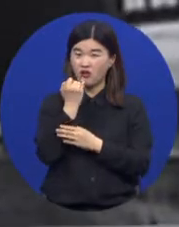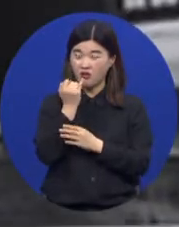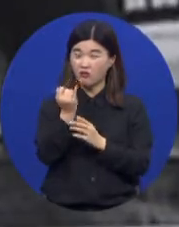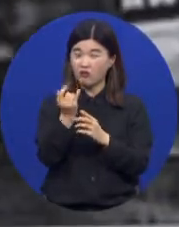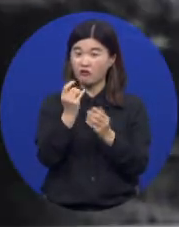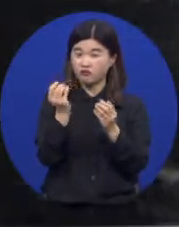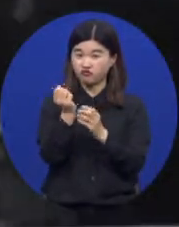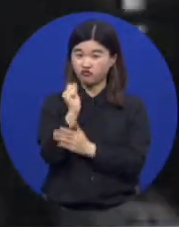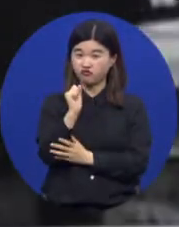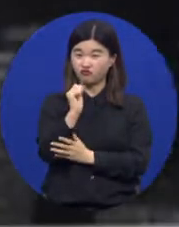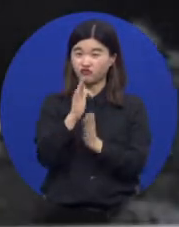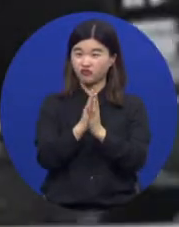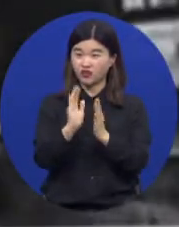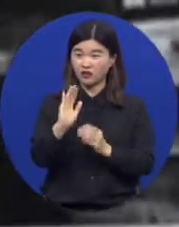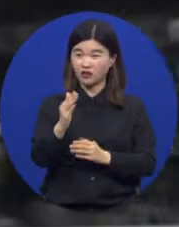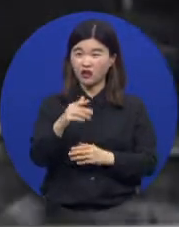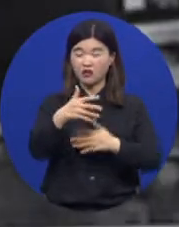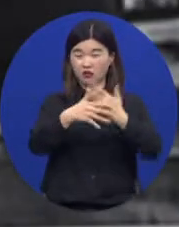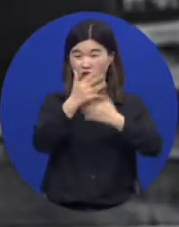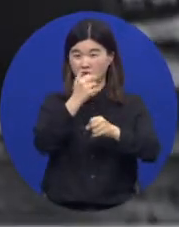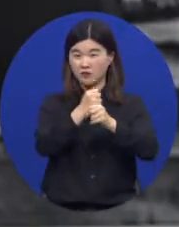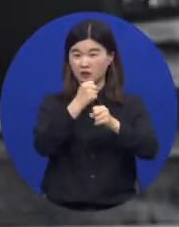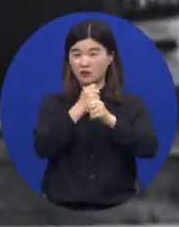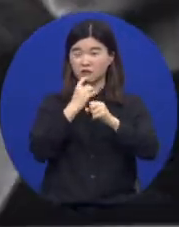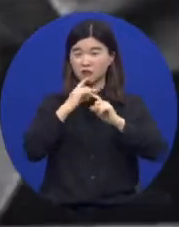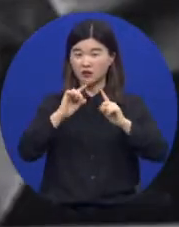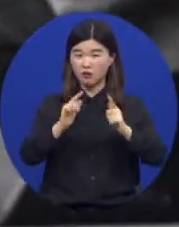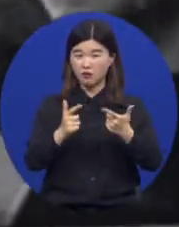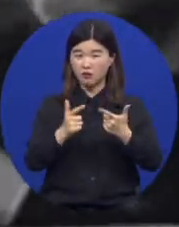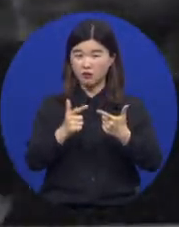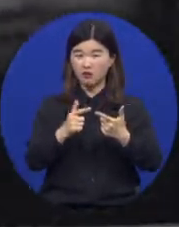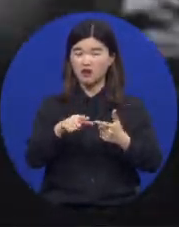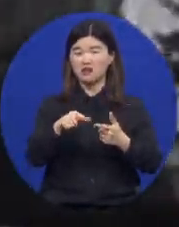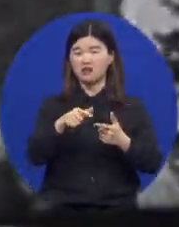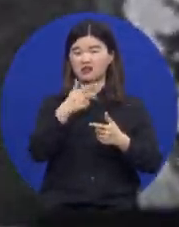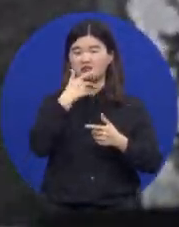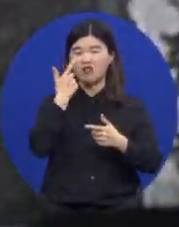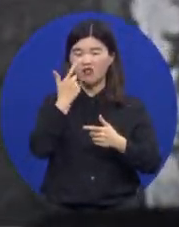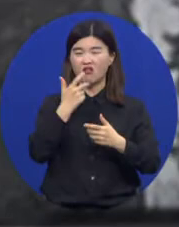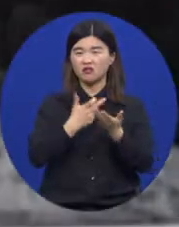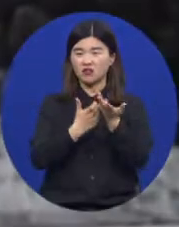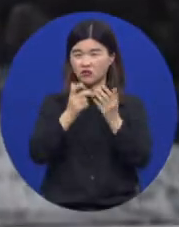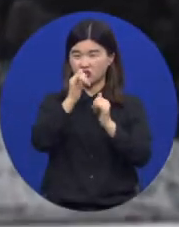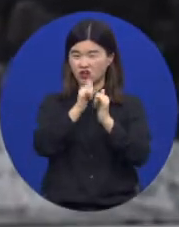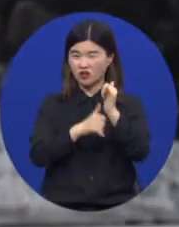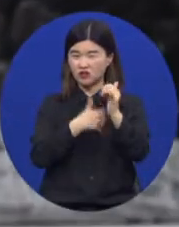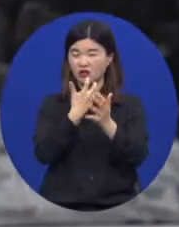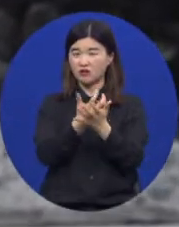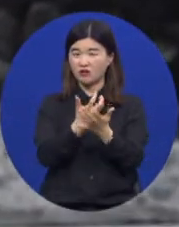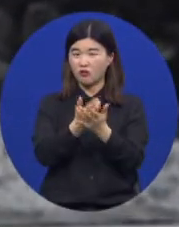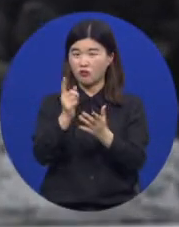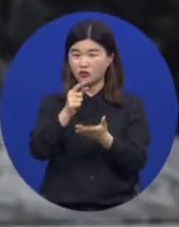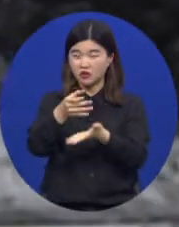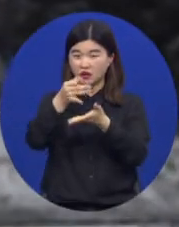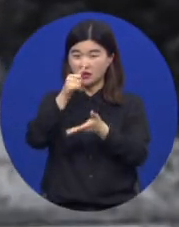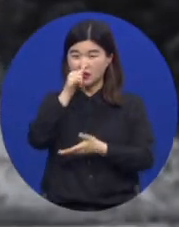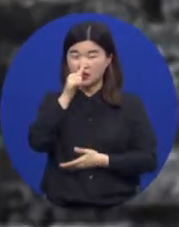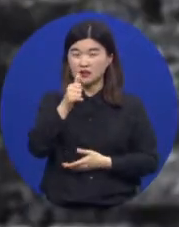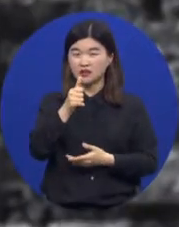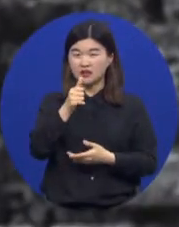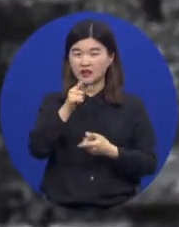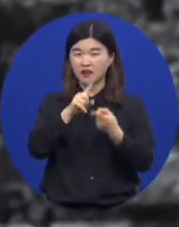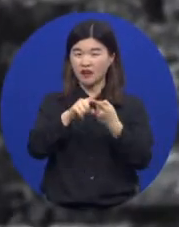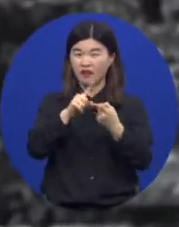제작된 한라산 원본 영화를 발굴하는 한편 영업하니 제주의 역사 자료로서 어떤 가치가 있는지에 대한